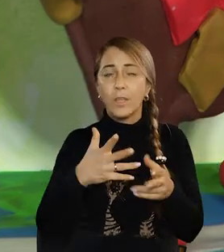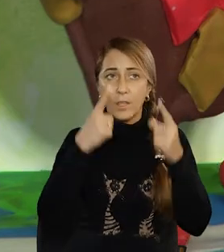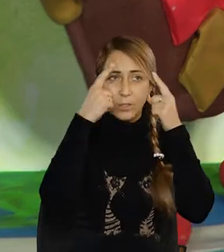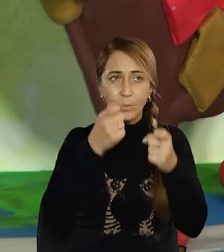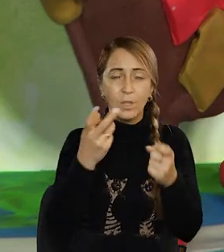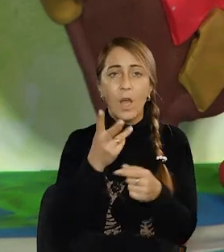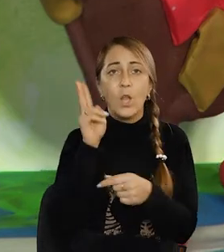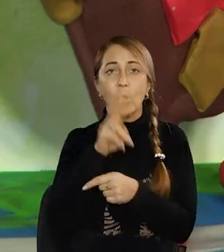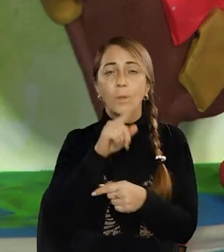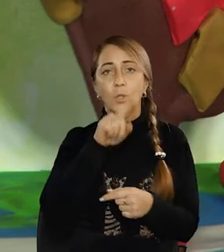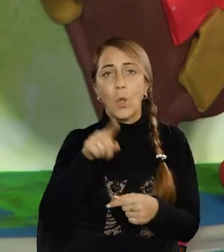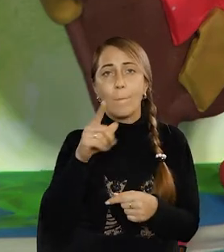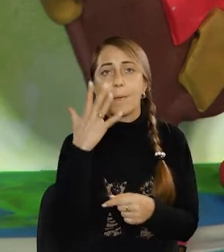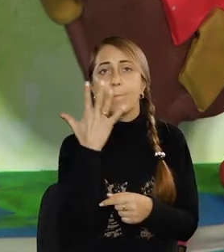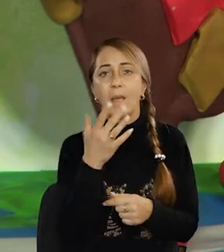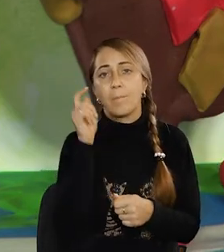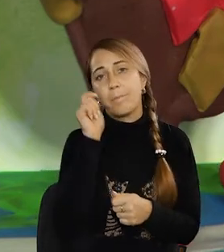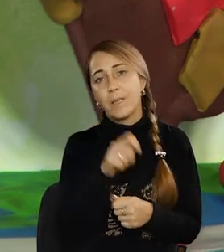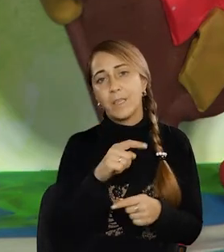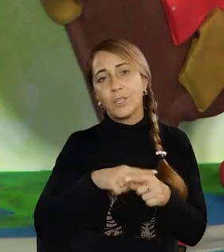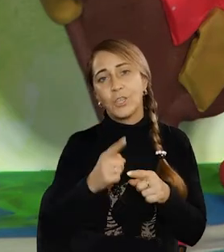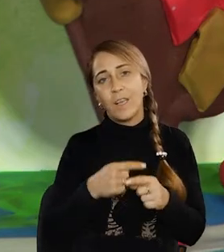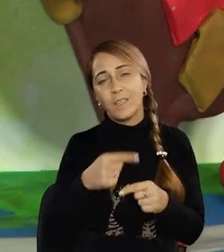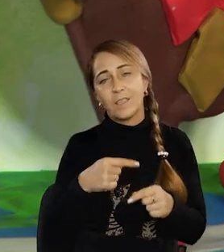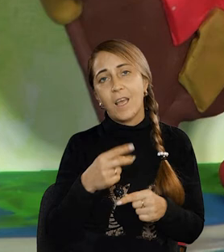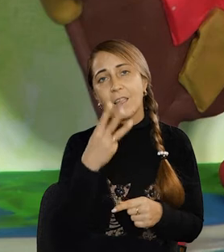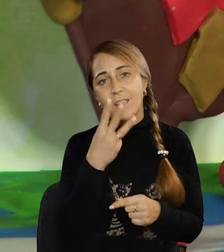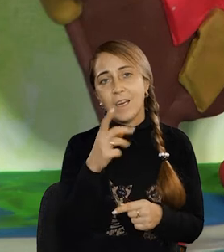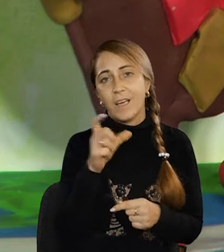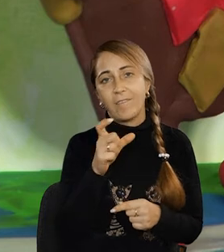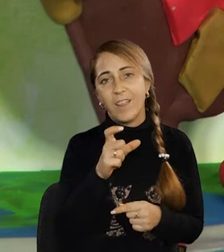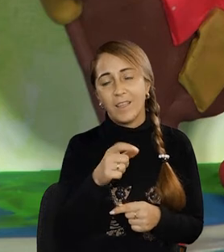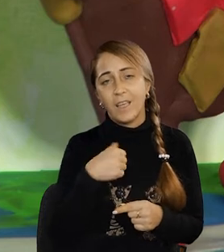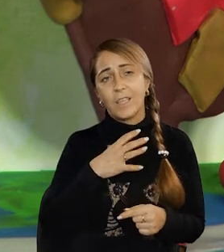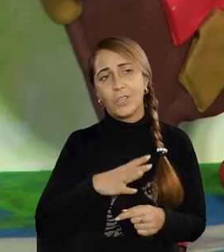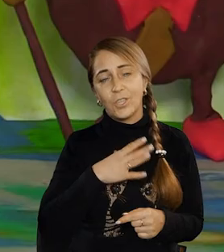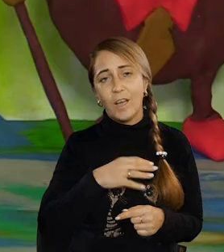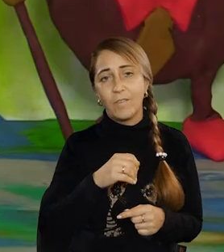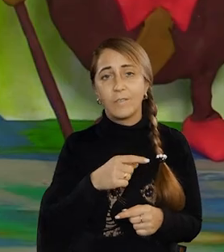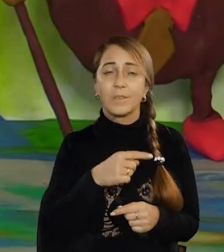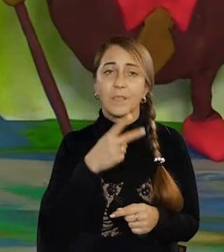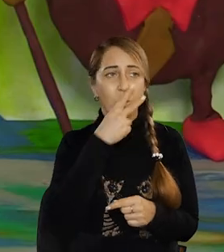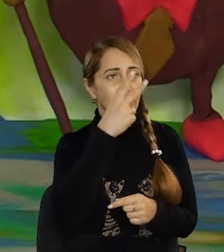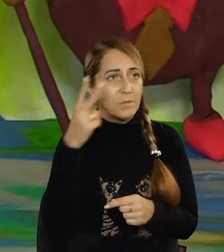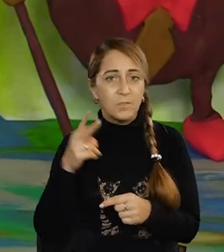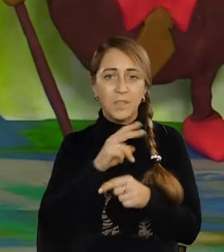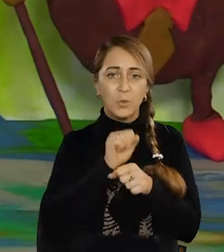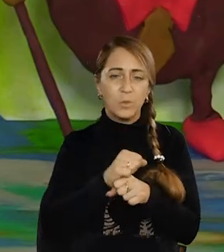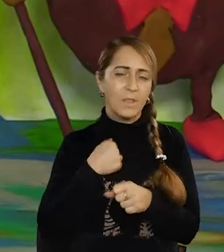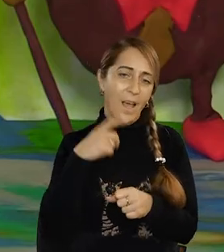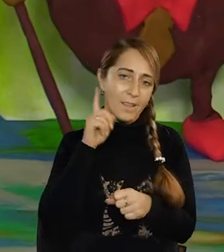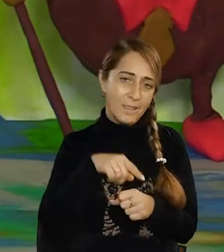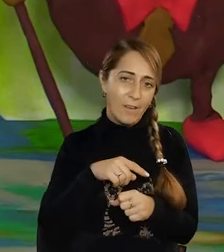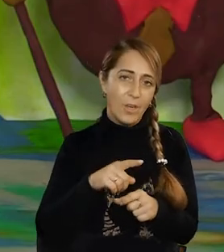що тролейбус за номером 5 приїде через 3 хвилини. Допоки чекав, встиг обдивитися зупинку. Я вже знав